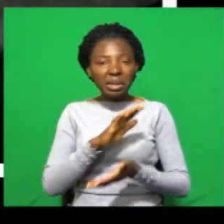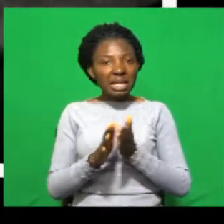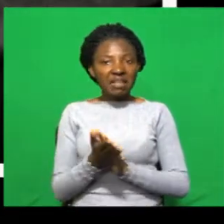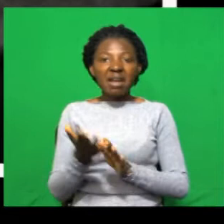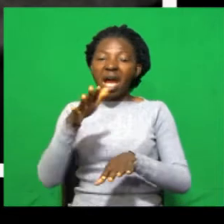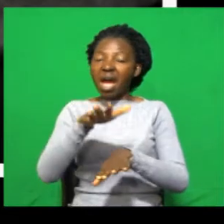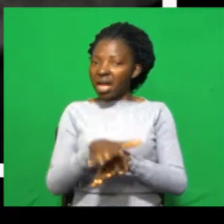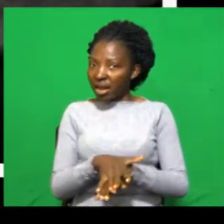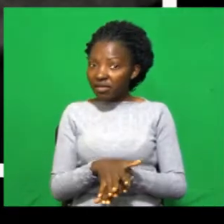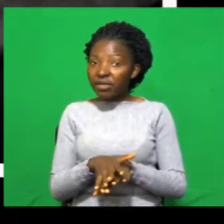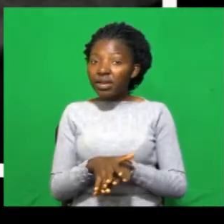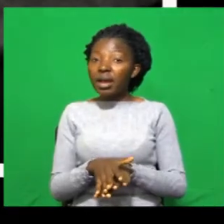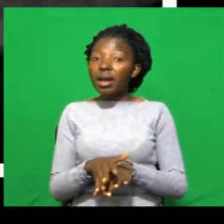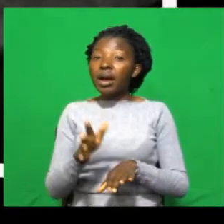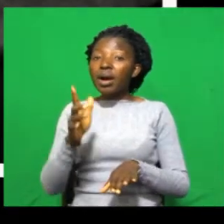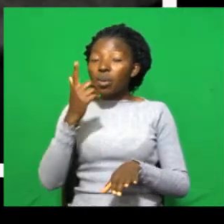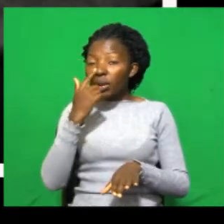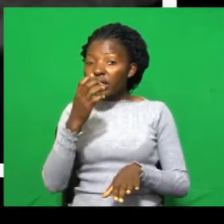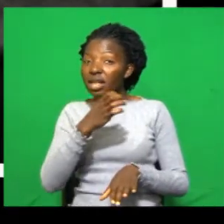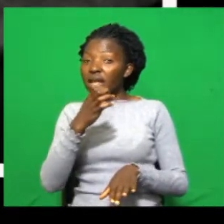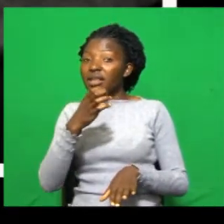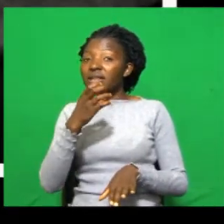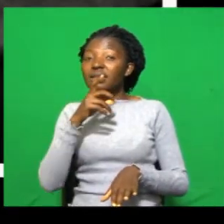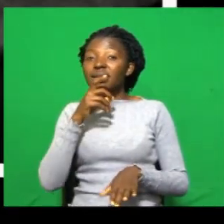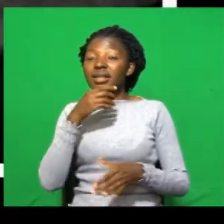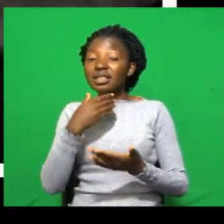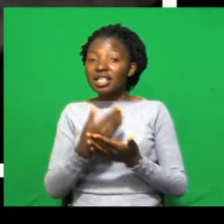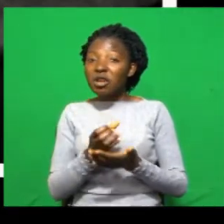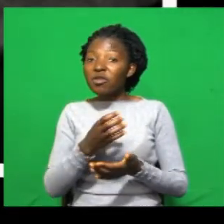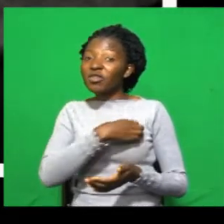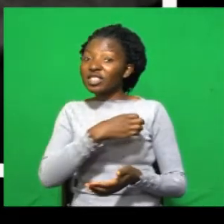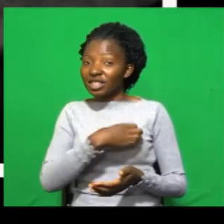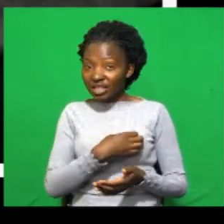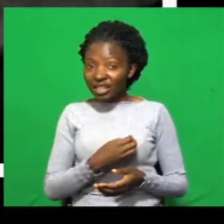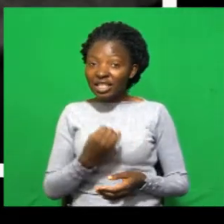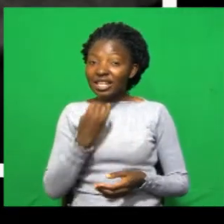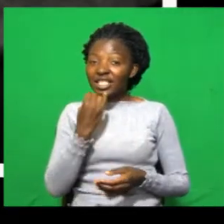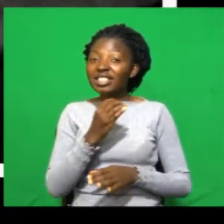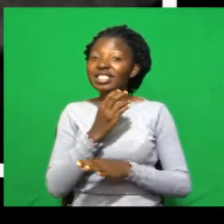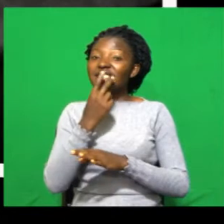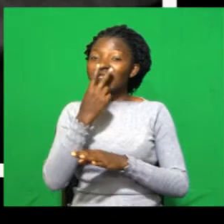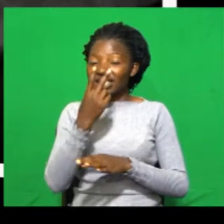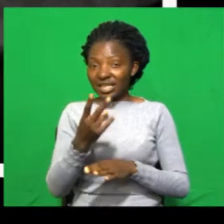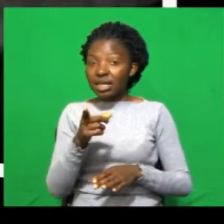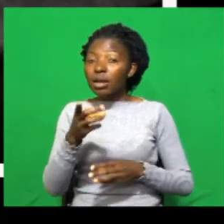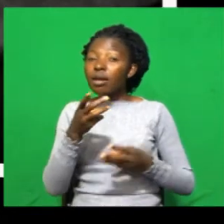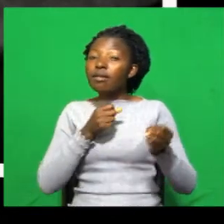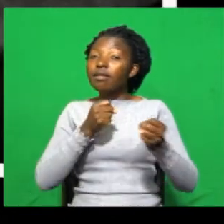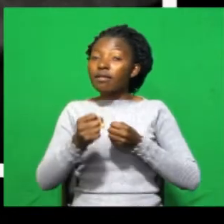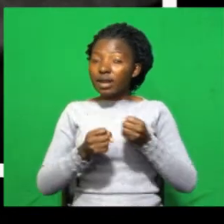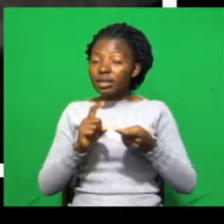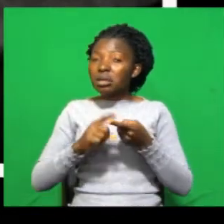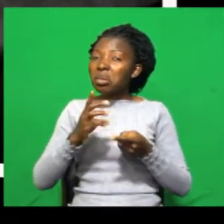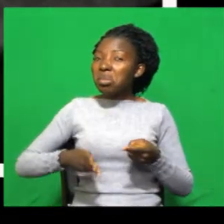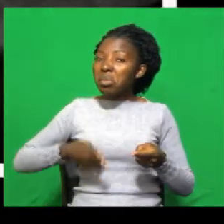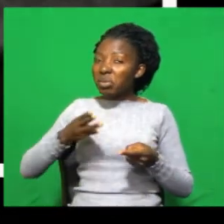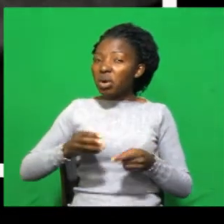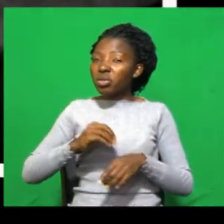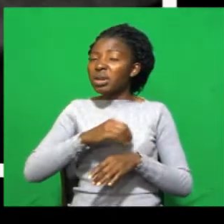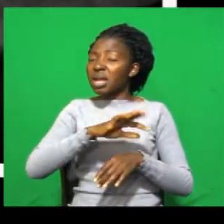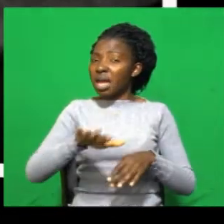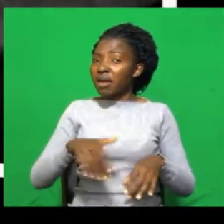kuuya, nomunhu wezvivi mwanakomana wokurashika asati amboonekwa, iye unorwa achizvikudza pamusoro pezvose zvinonzi